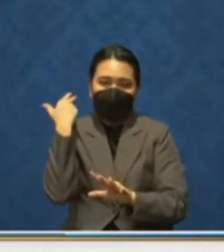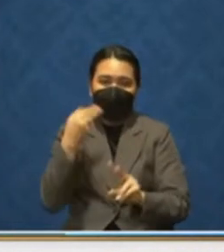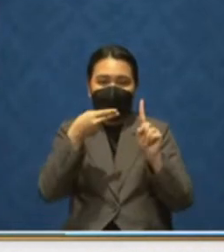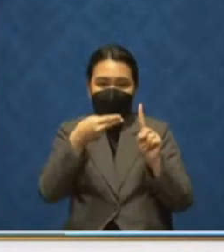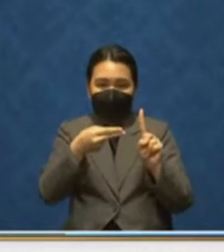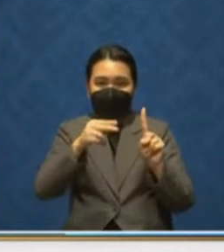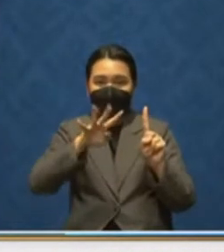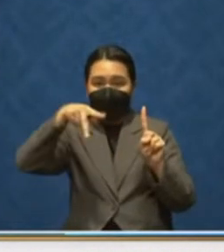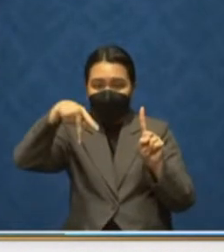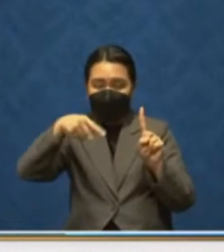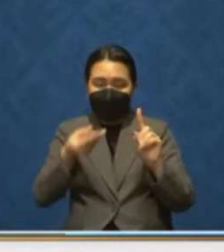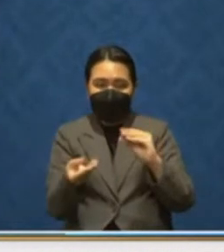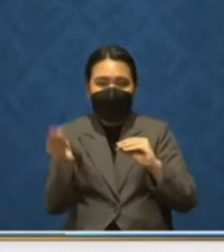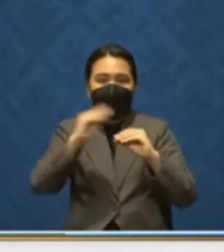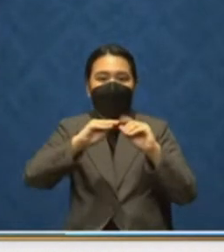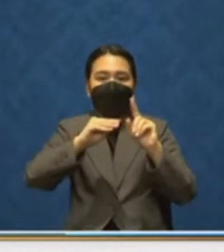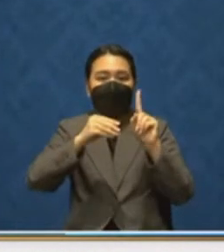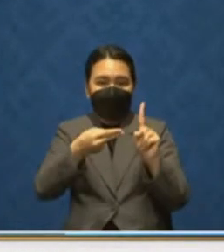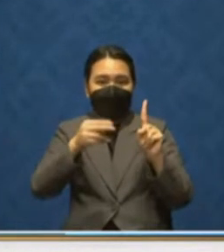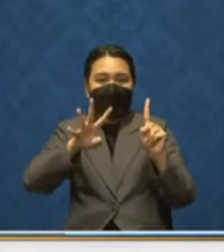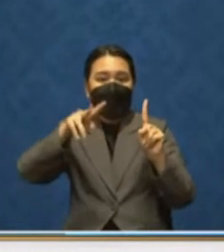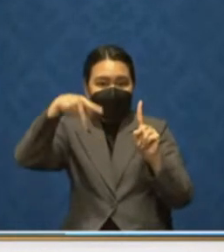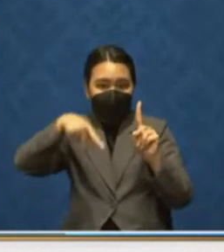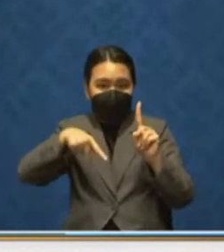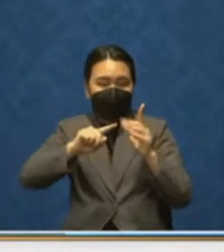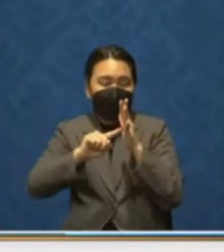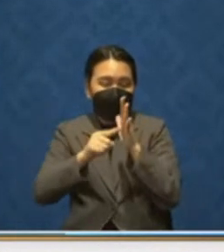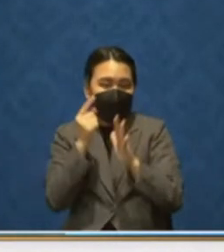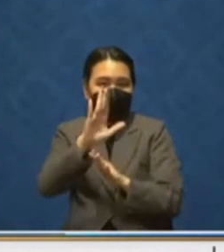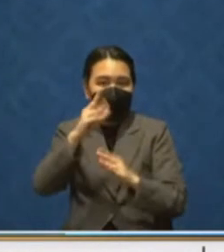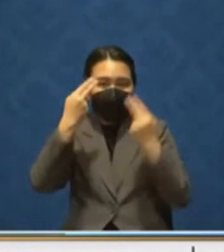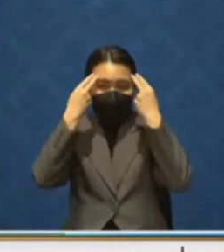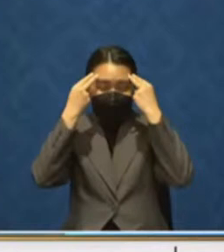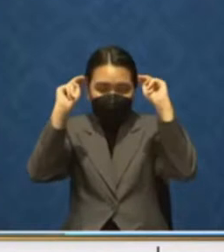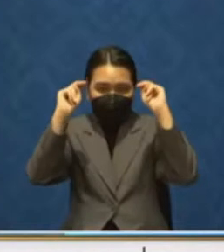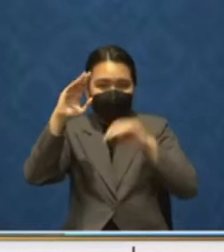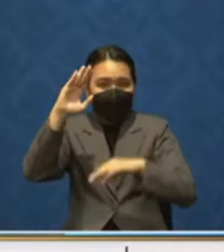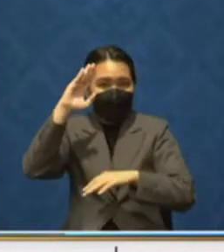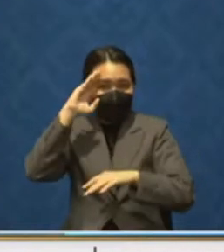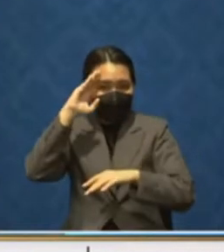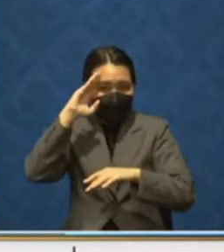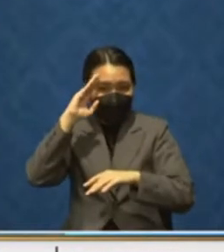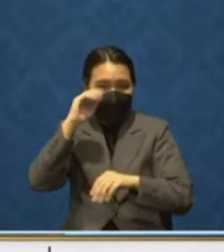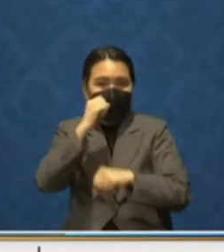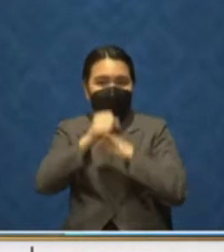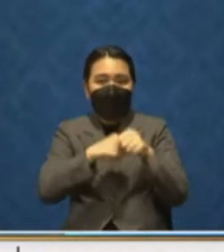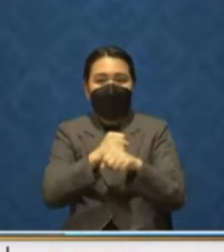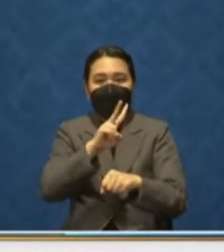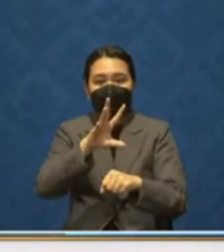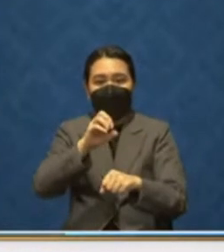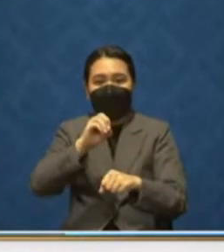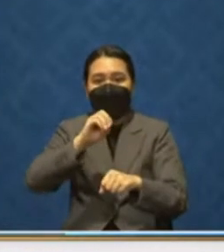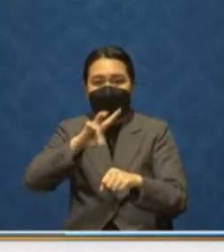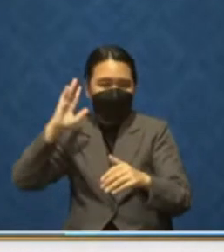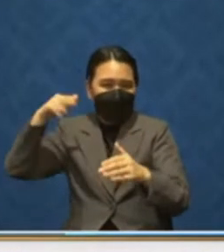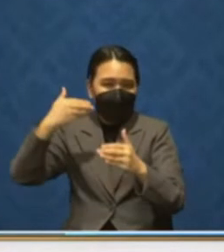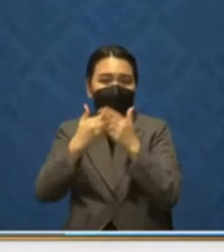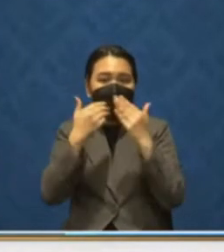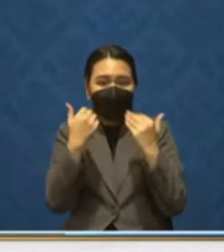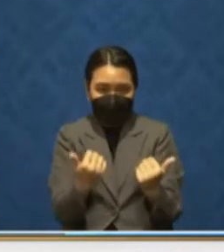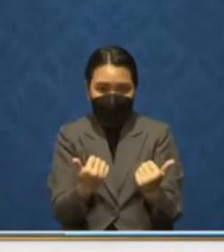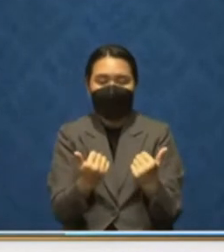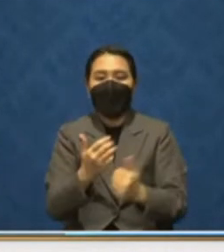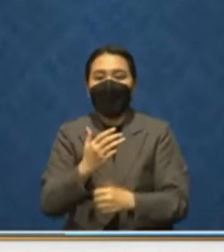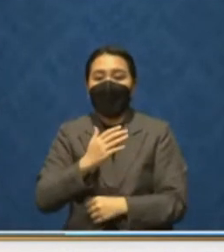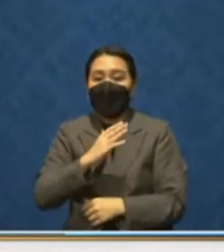กลายเป็น 1800ช่วงที่แผนกรีบเข้ามาตั้งแต่ละต่อผ่านปี 2551ถึงตอนนี้ถ้าดูถึงตัวเลขล่าสุดที่ผมมั่นใจ